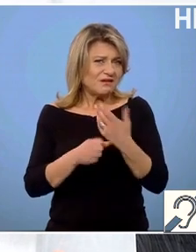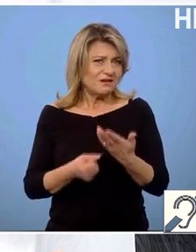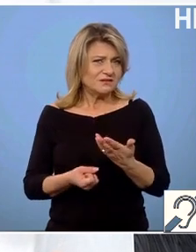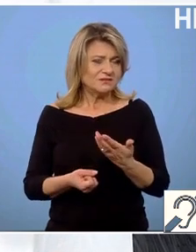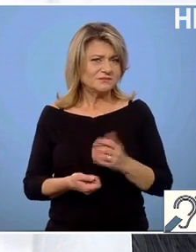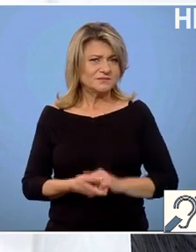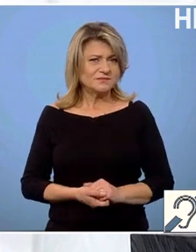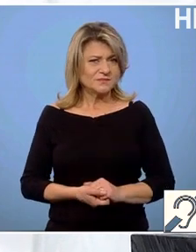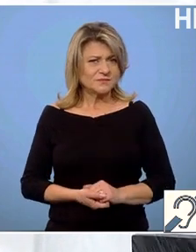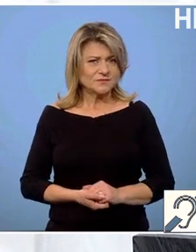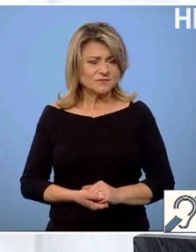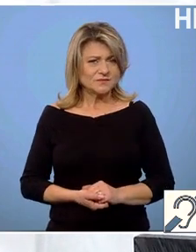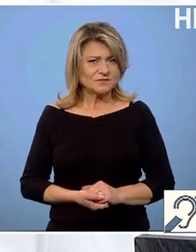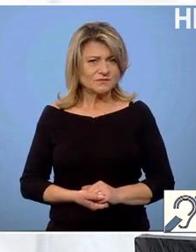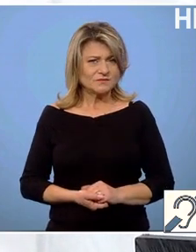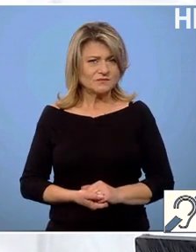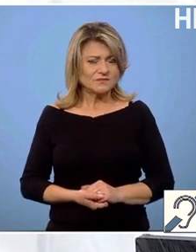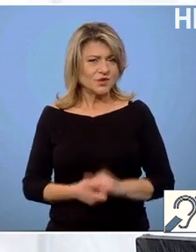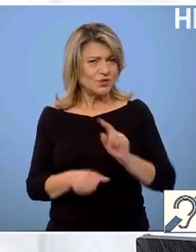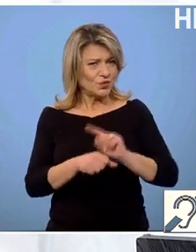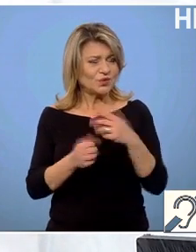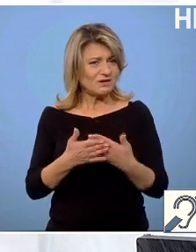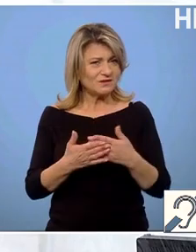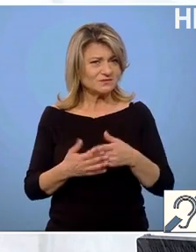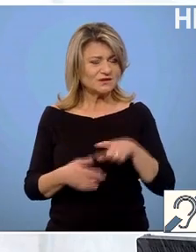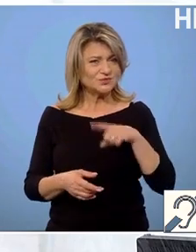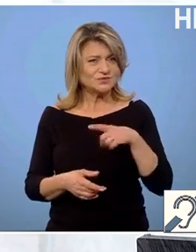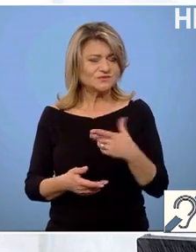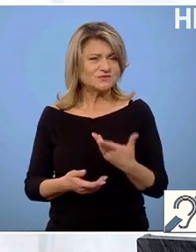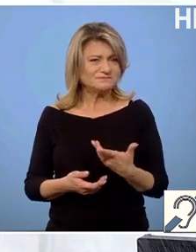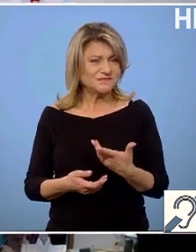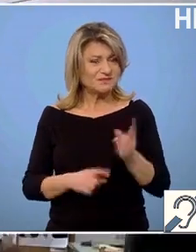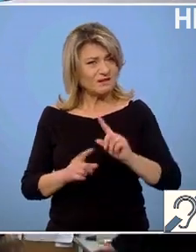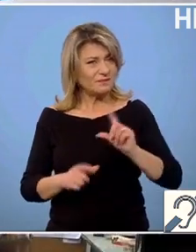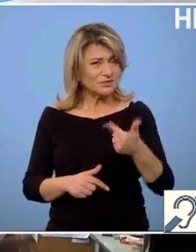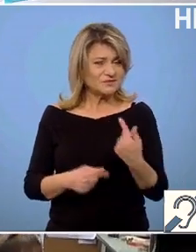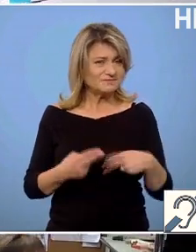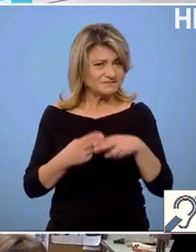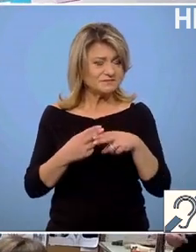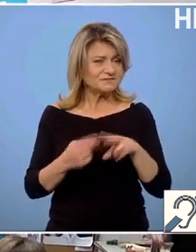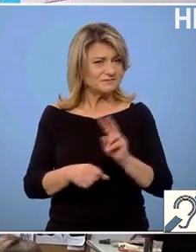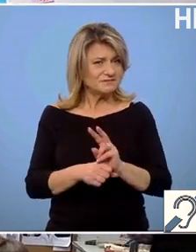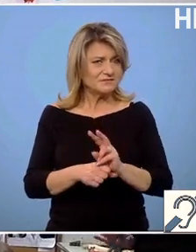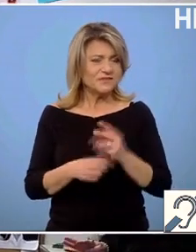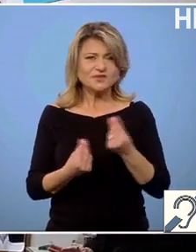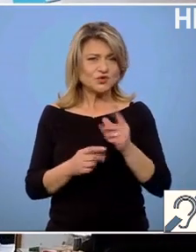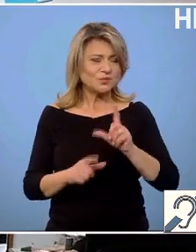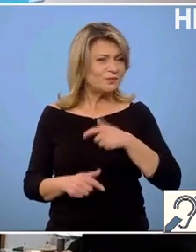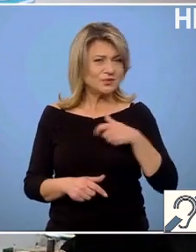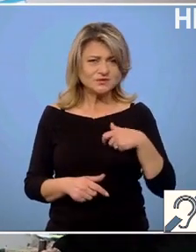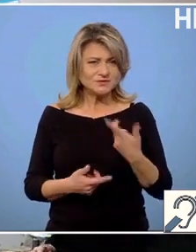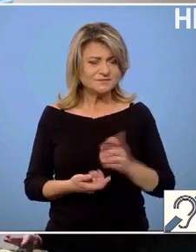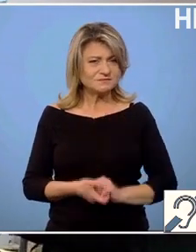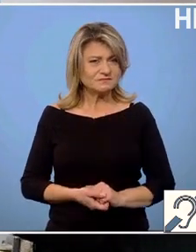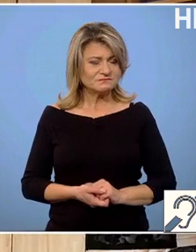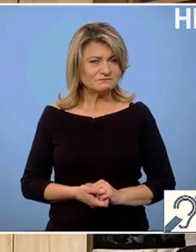Știe metodele prin care lucrurile astea au funcționat și în alte părți. Și dacă pot alții, de ce n-am putea? Smiley este de